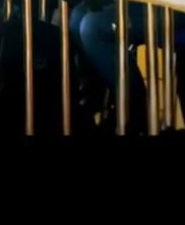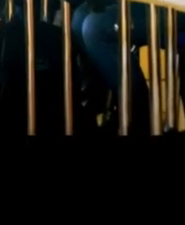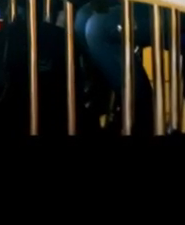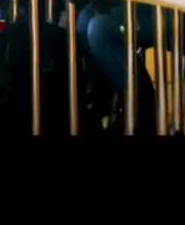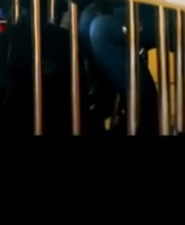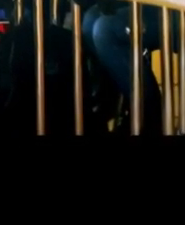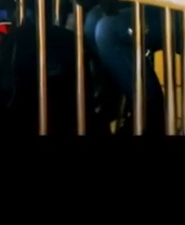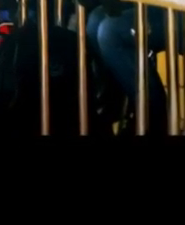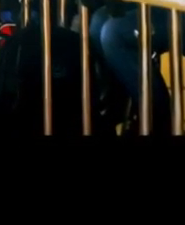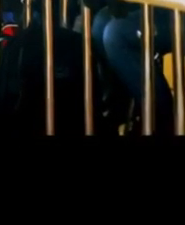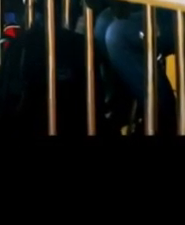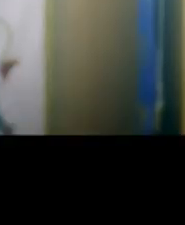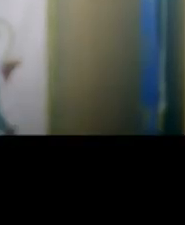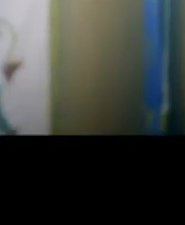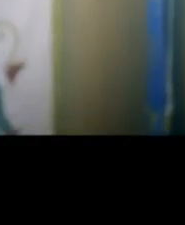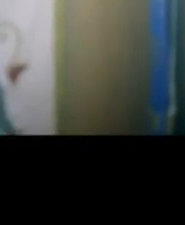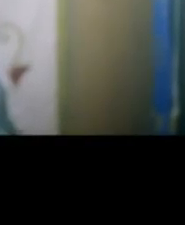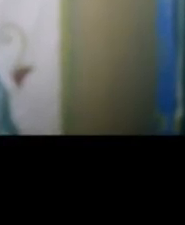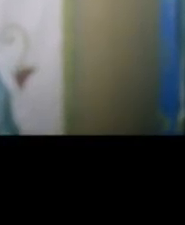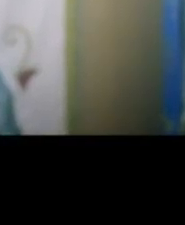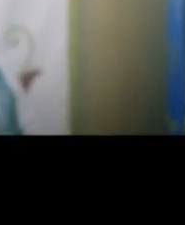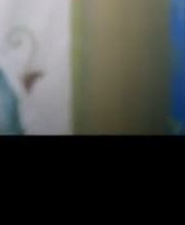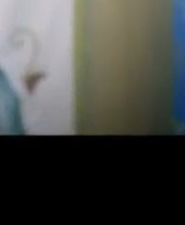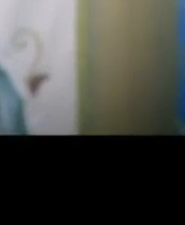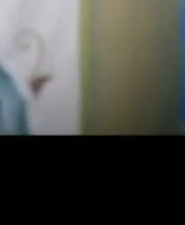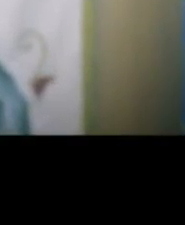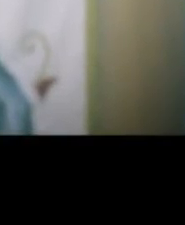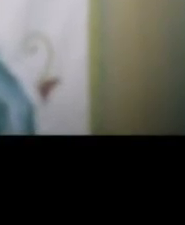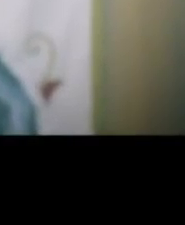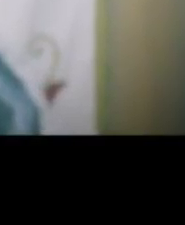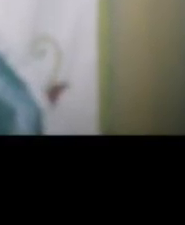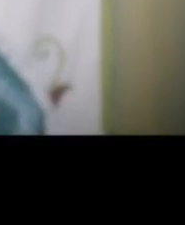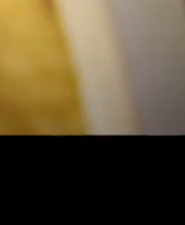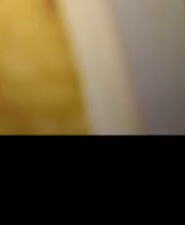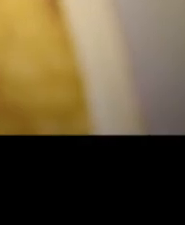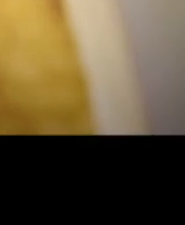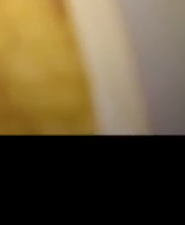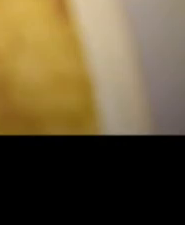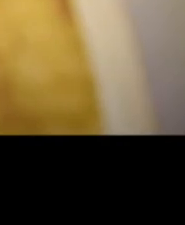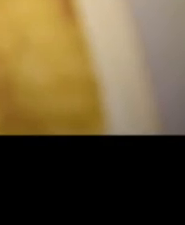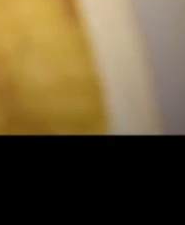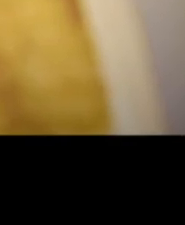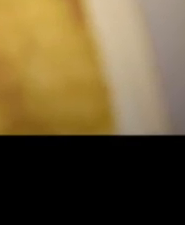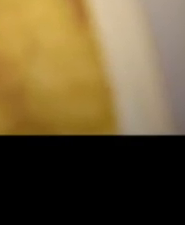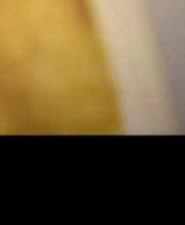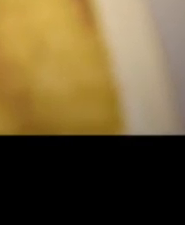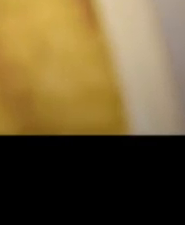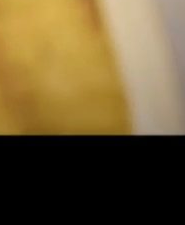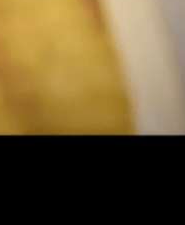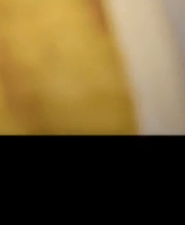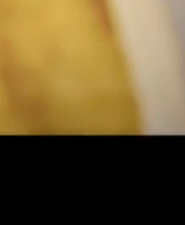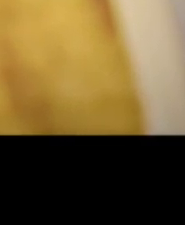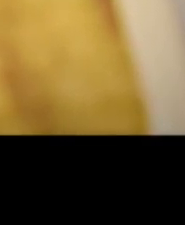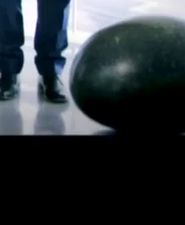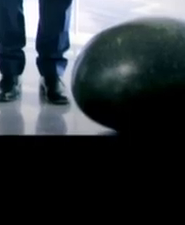Wir bewegen etwas. Wir sind die verlässlichen Ansprechpartner. Wir sind das offene